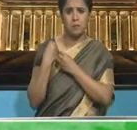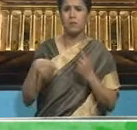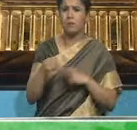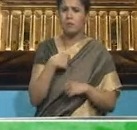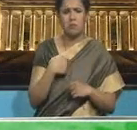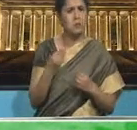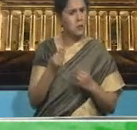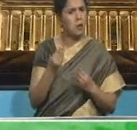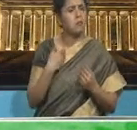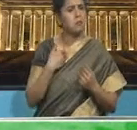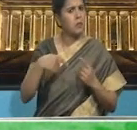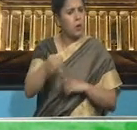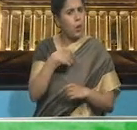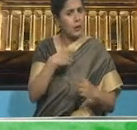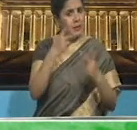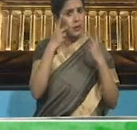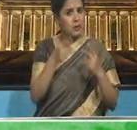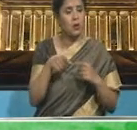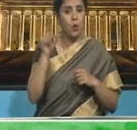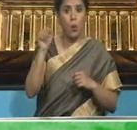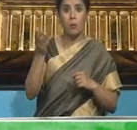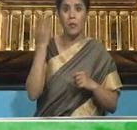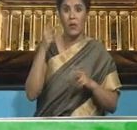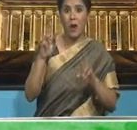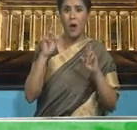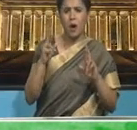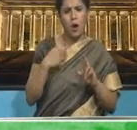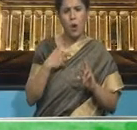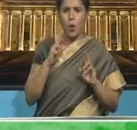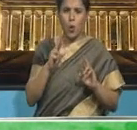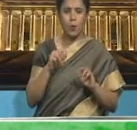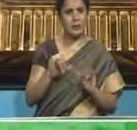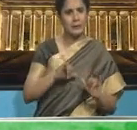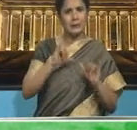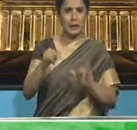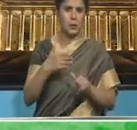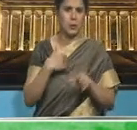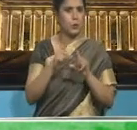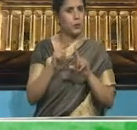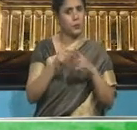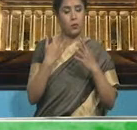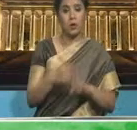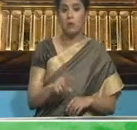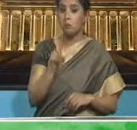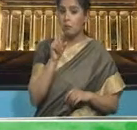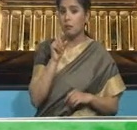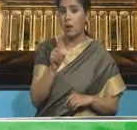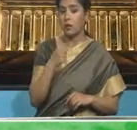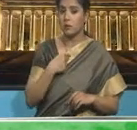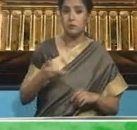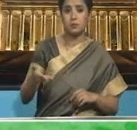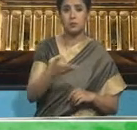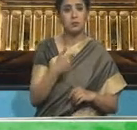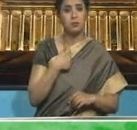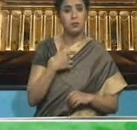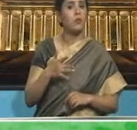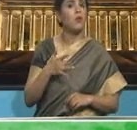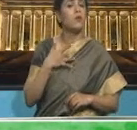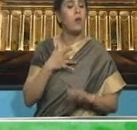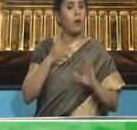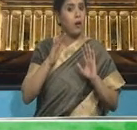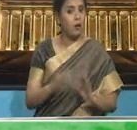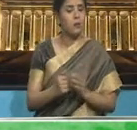तक उनकी उम्मीदों पर खरे उतरे भी हैं, लेकिन हम ये महसूस करते हैं